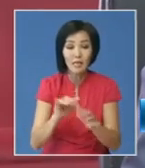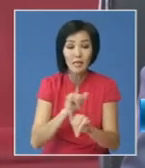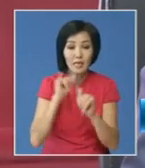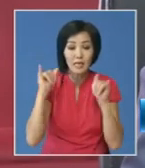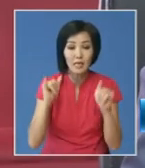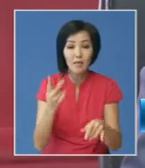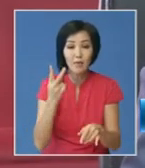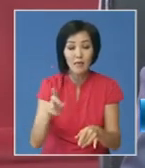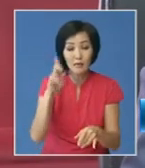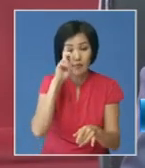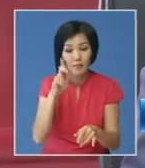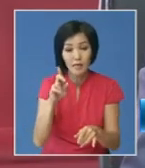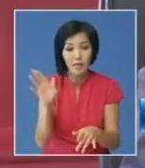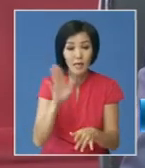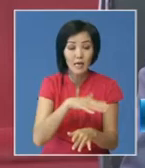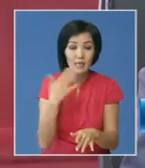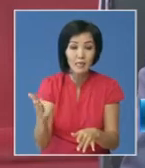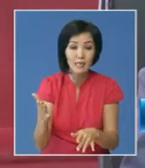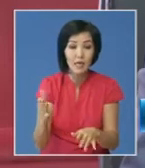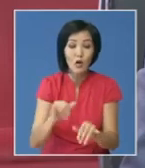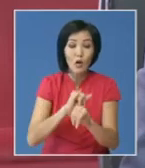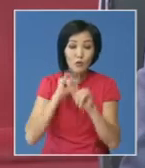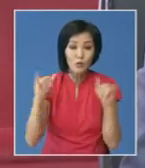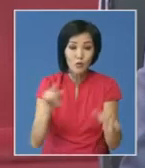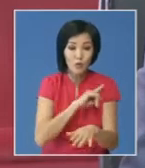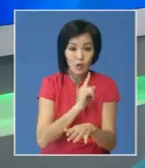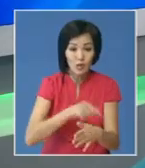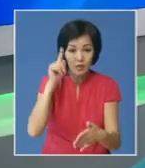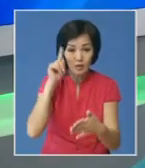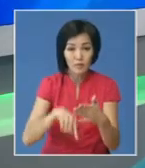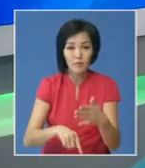екі ел арасындағы қарым-қатынасты одан әрі күшейтеді деген сенімдемін.